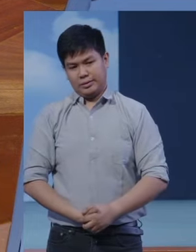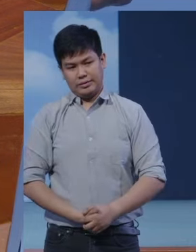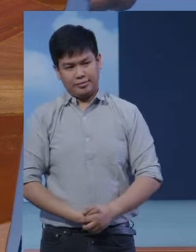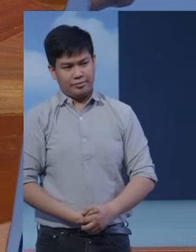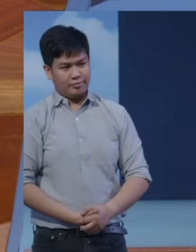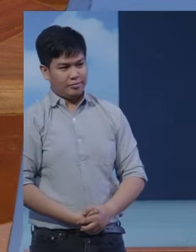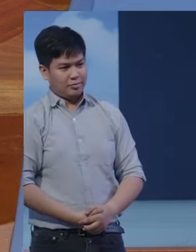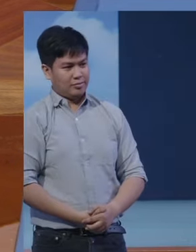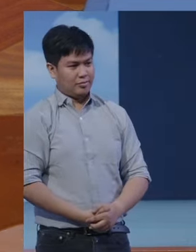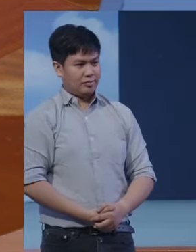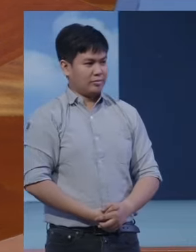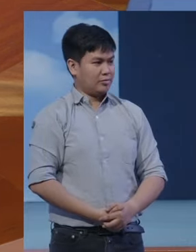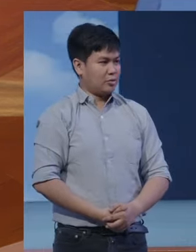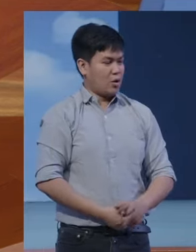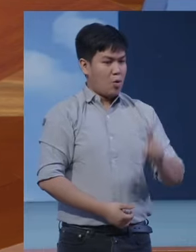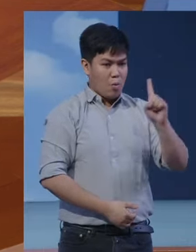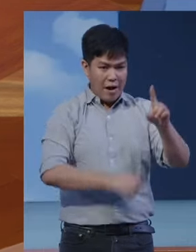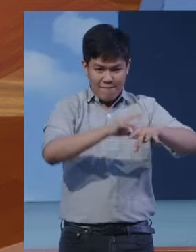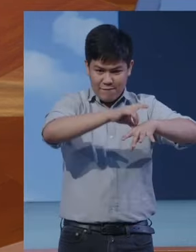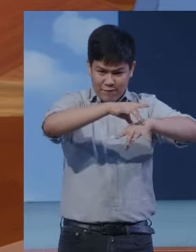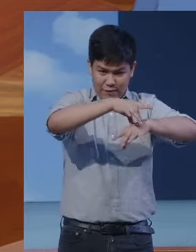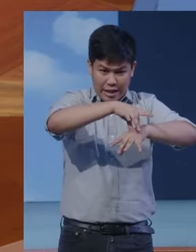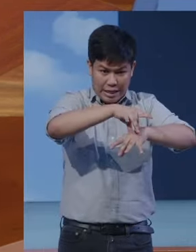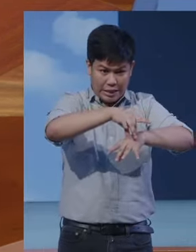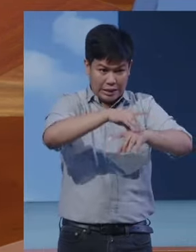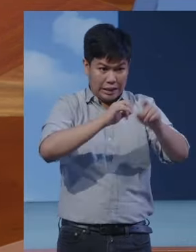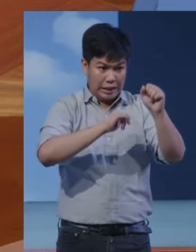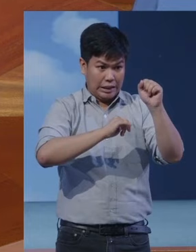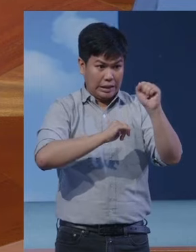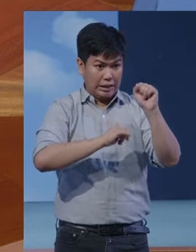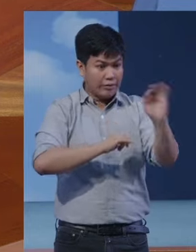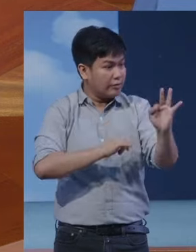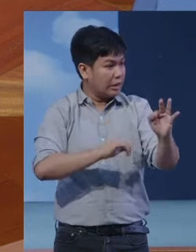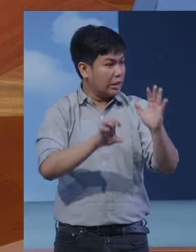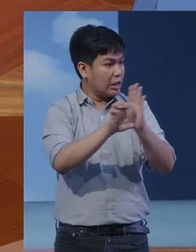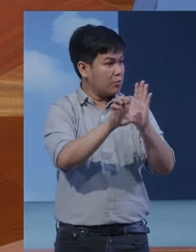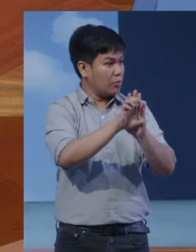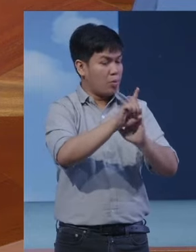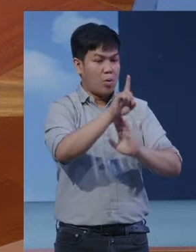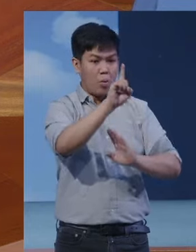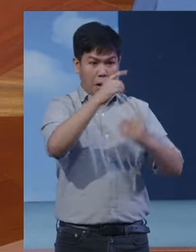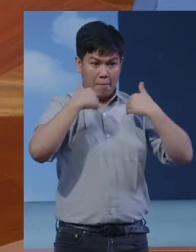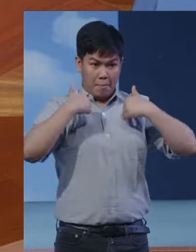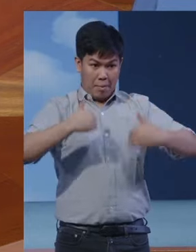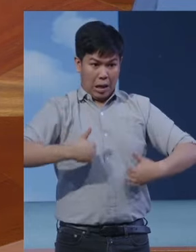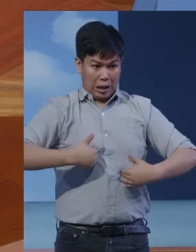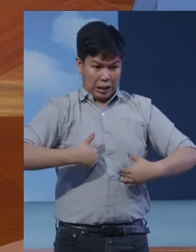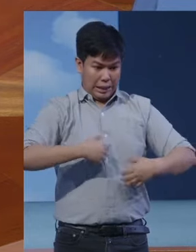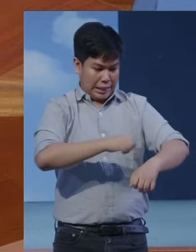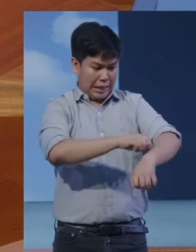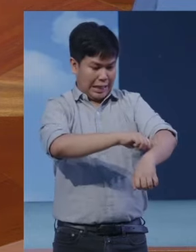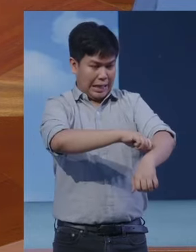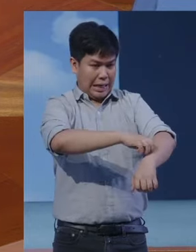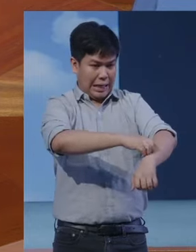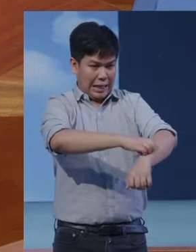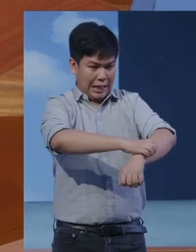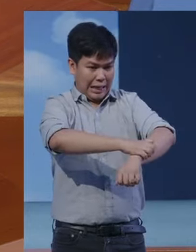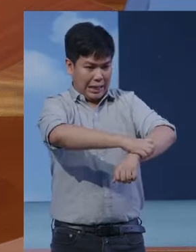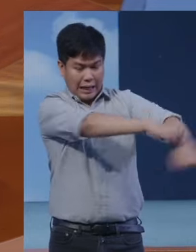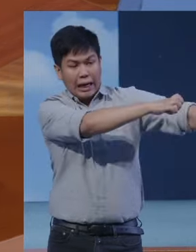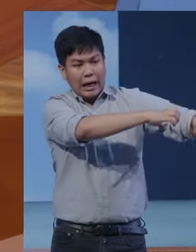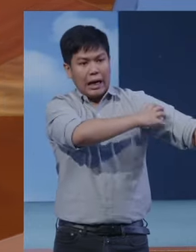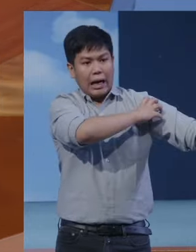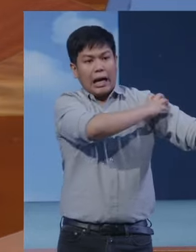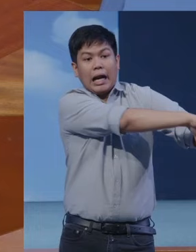ang one flesh kapag hiniwalay ninyo magsugat magdudugo